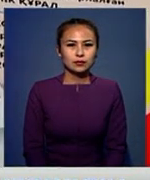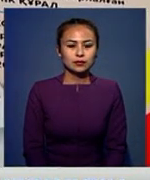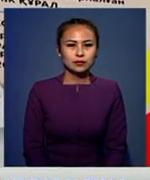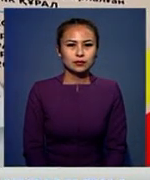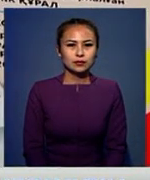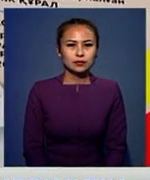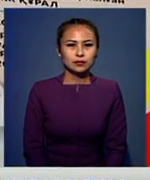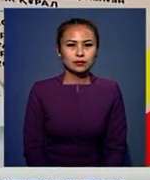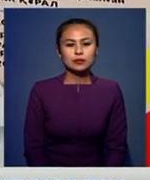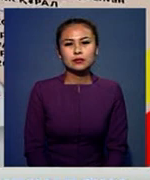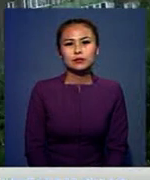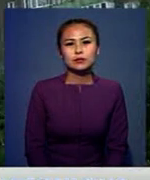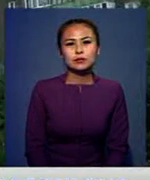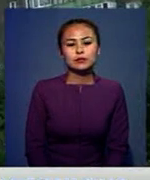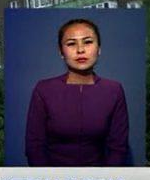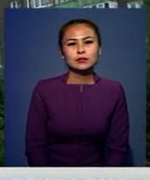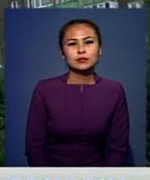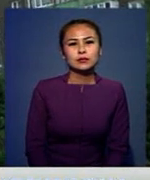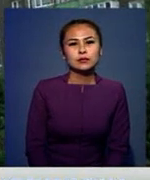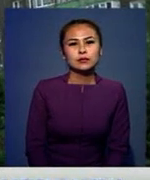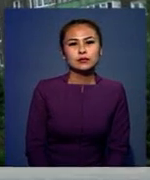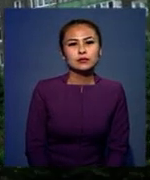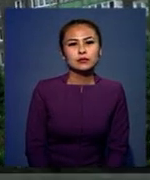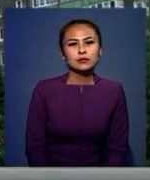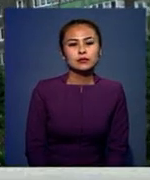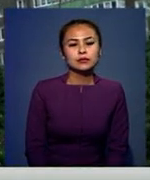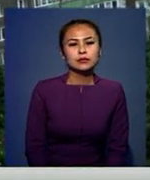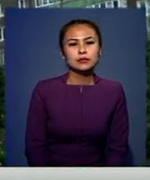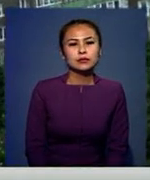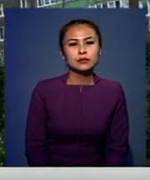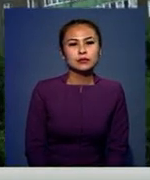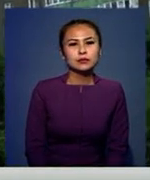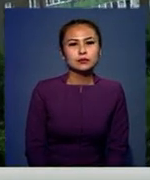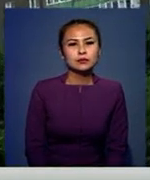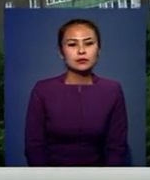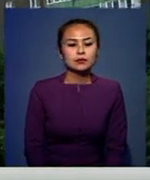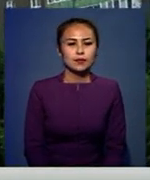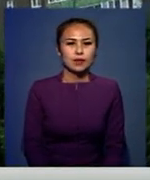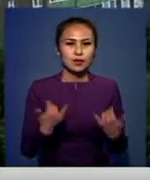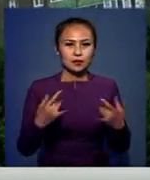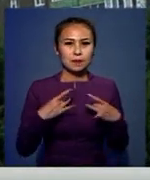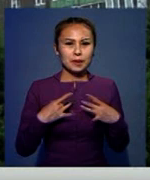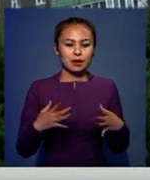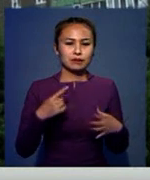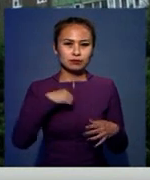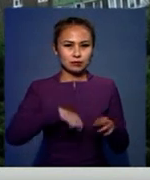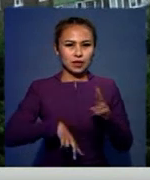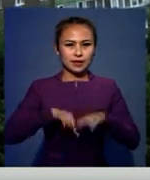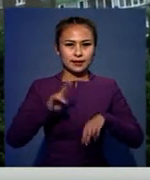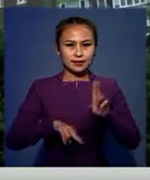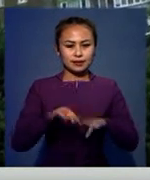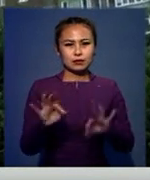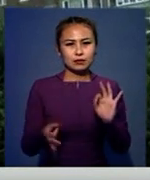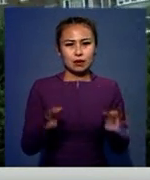Сегодня действительно праздничное настроение, сегодня большой особенный день. Бүгін мерекелік көңіл күйдемін, өйткені ел ертең